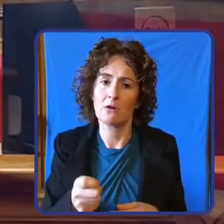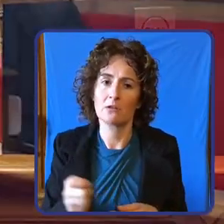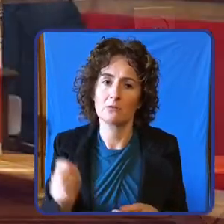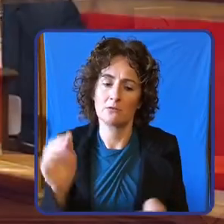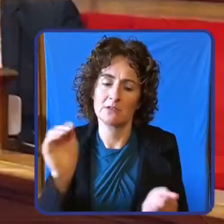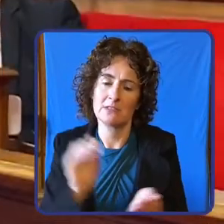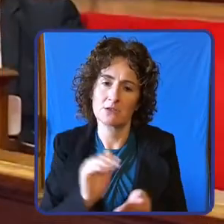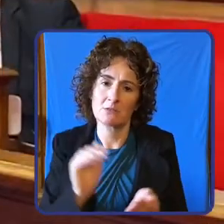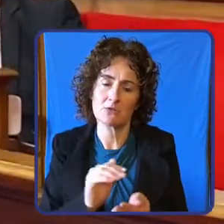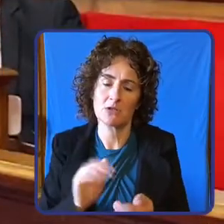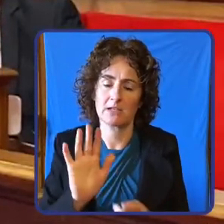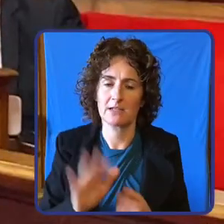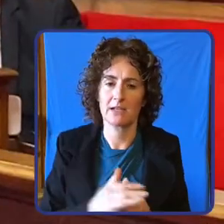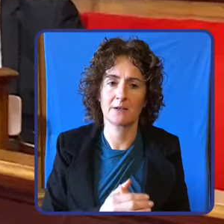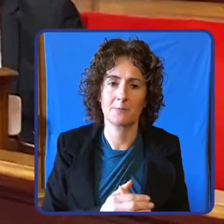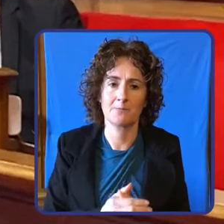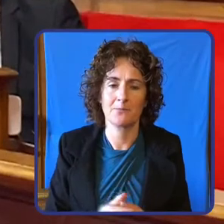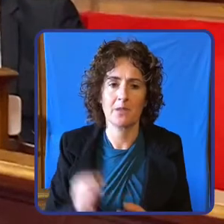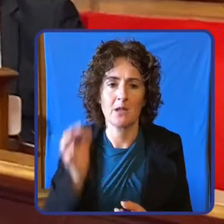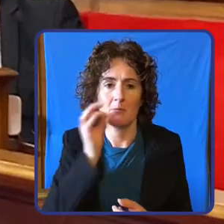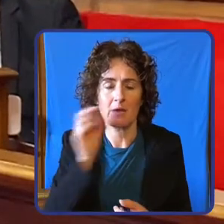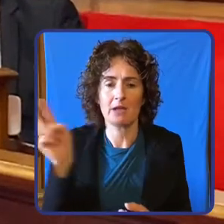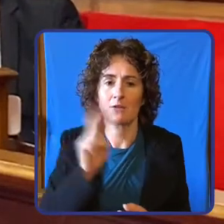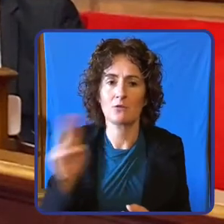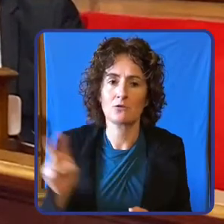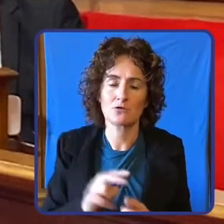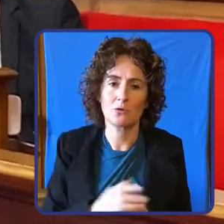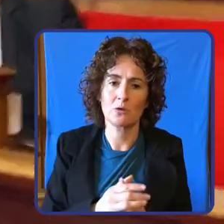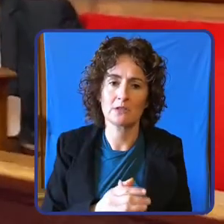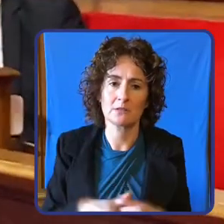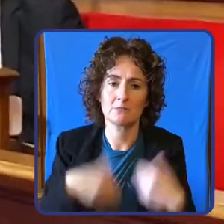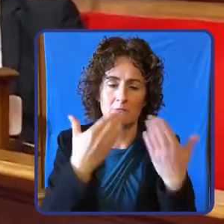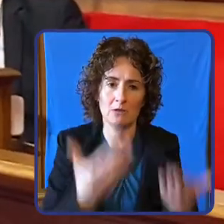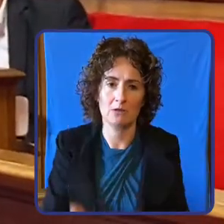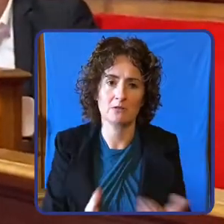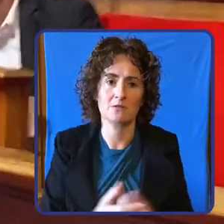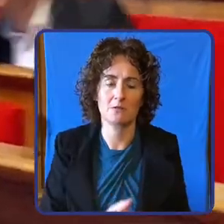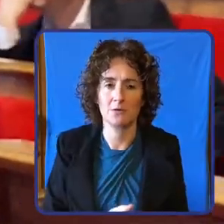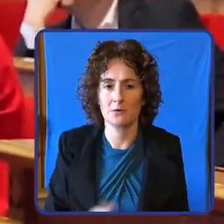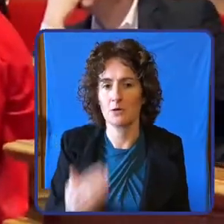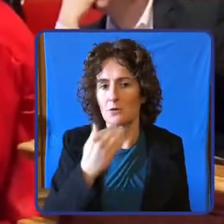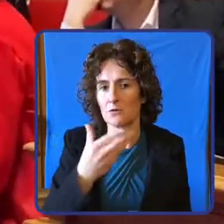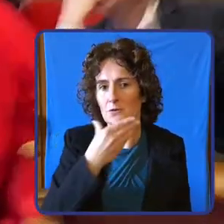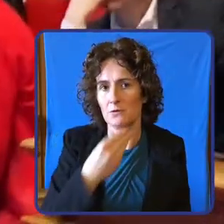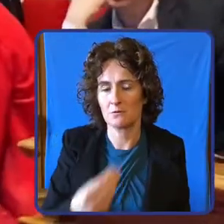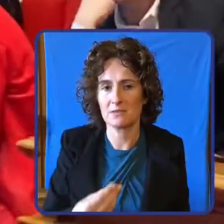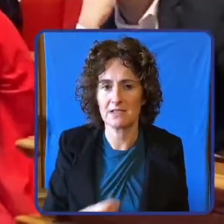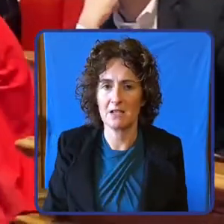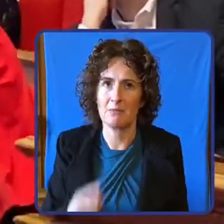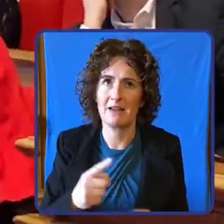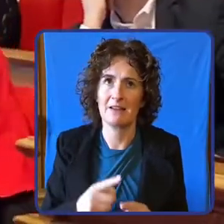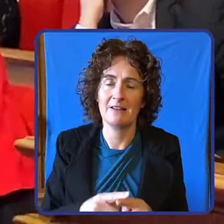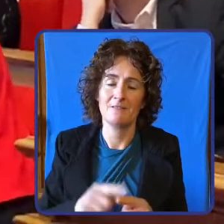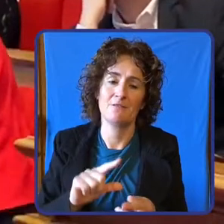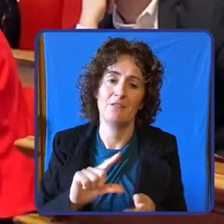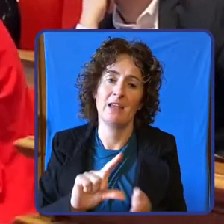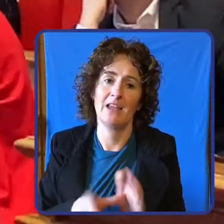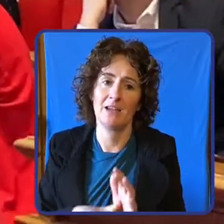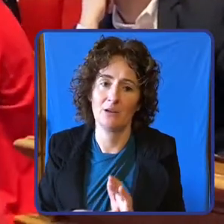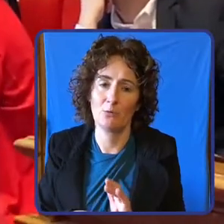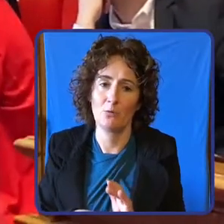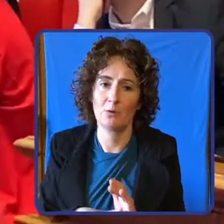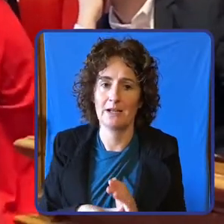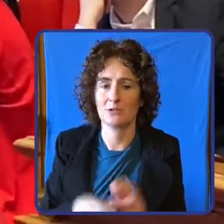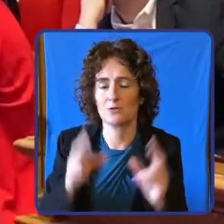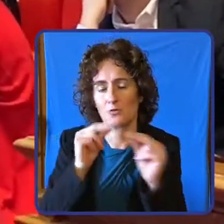parancsoljon. Köszönöm szépen, miután meghallgattuk újabb félórás külpolitikai elemzését, amire ne haragudjon, tisztelt polgármester úr, én magam nem